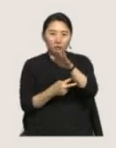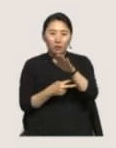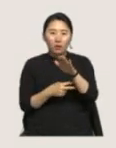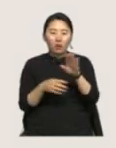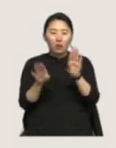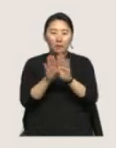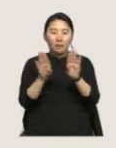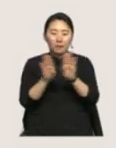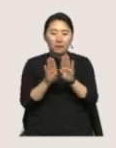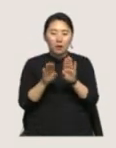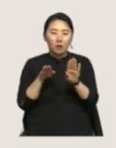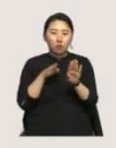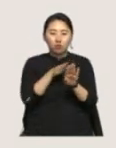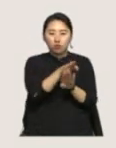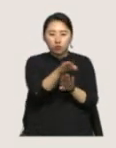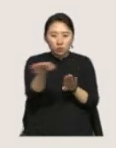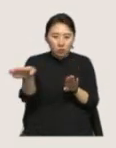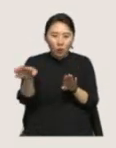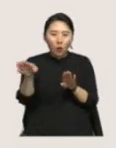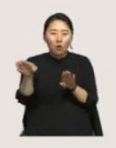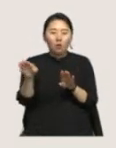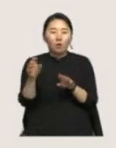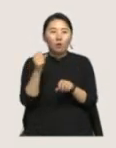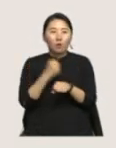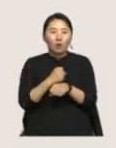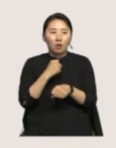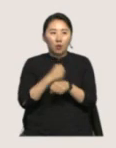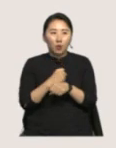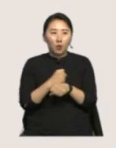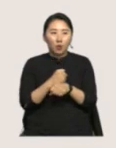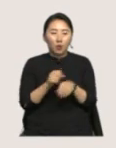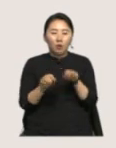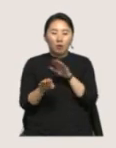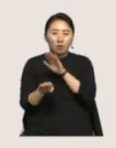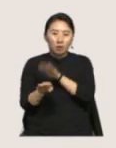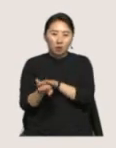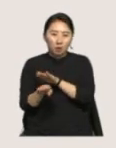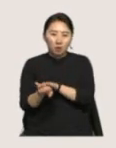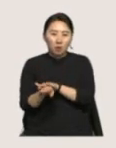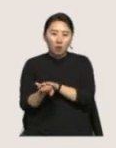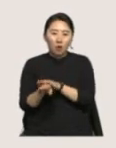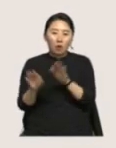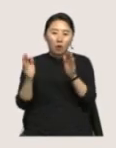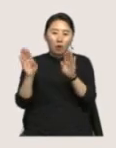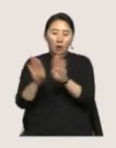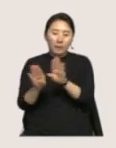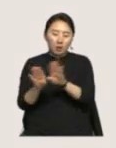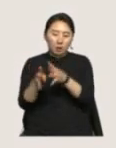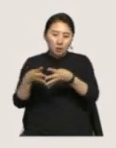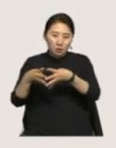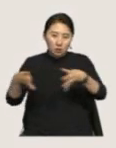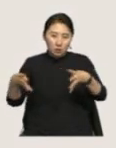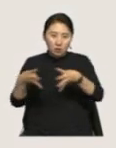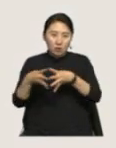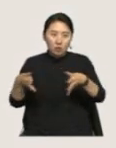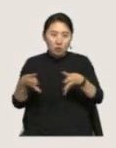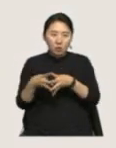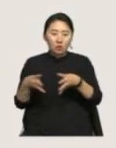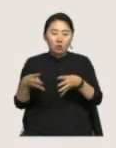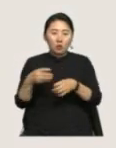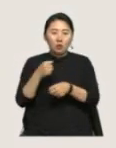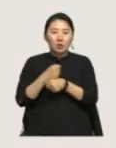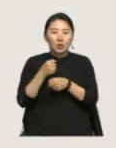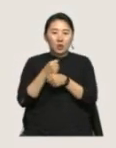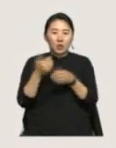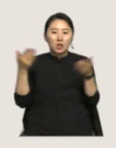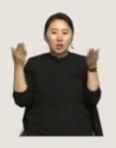쪽으로 우회전해 갈 수밖에 없고 바로 옆에 들어서는 개포 9단지 공무원 아파트의 출입구도 주출입구가 있는